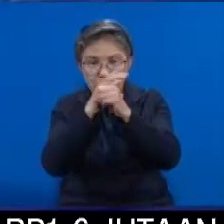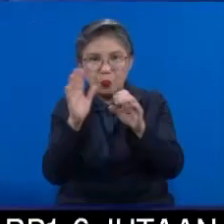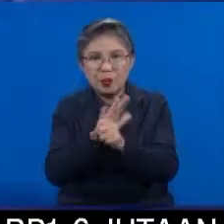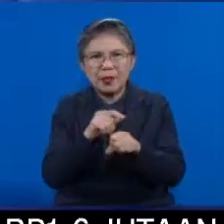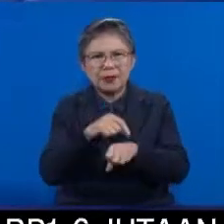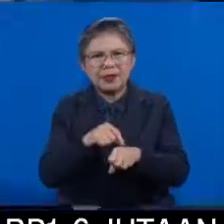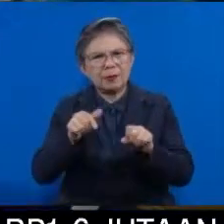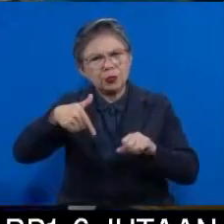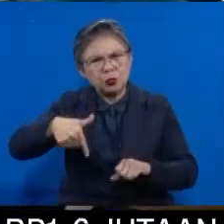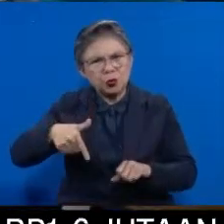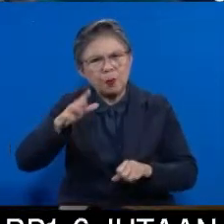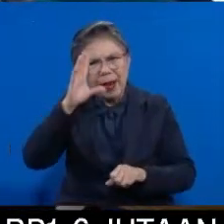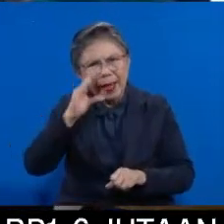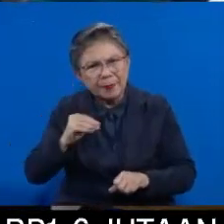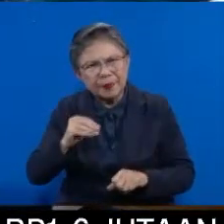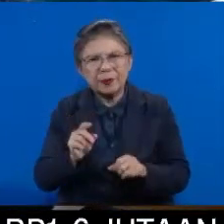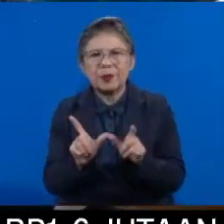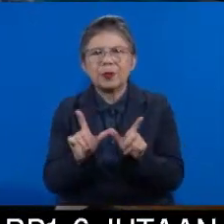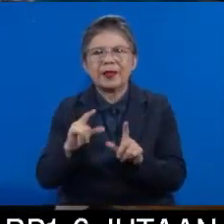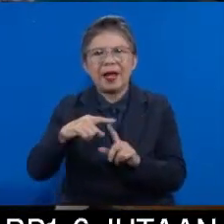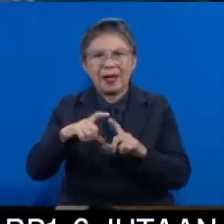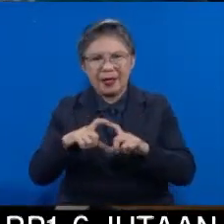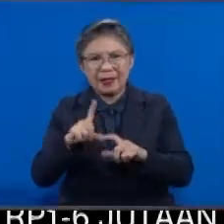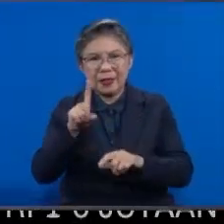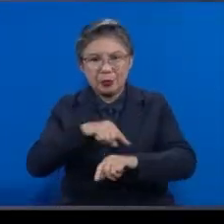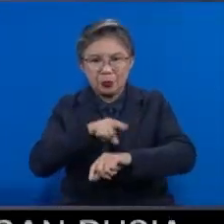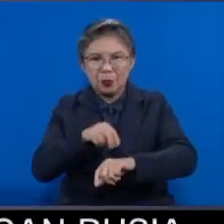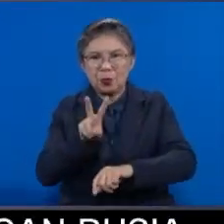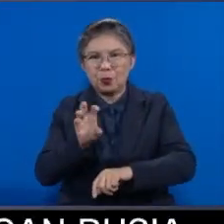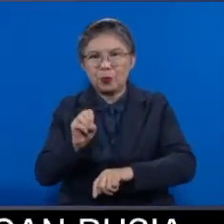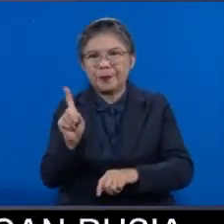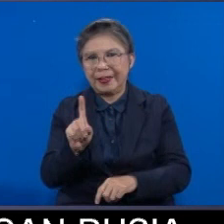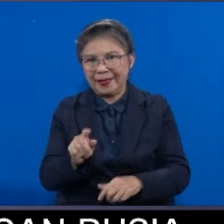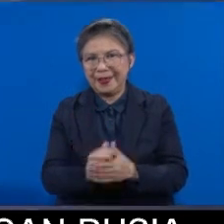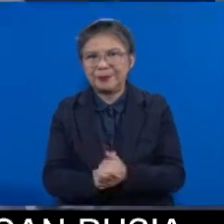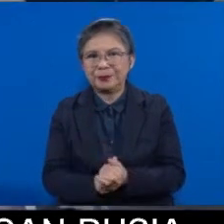pukul 19.59 waktu Indonesia Timur dengan durasi 1 jam 25 menit.